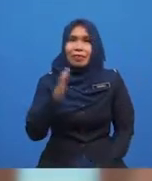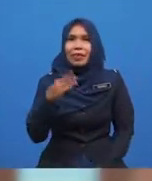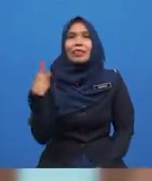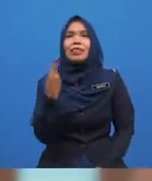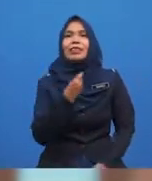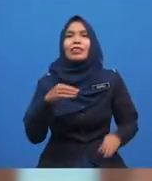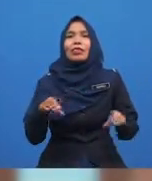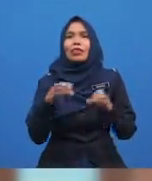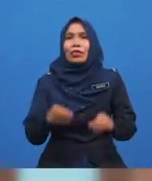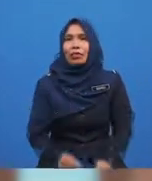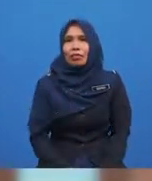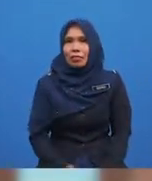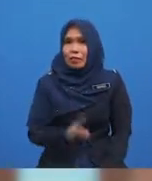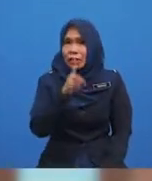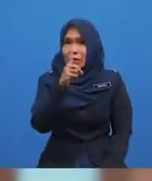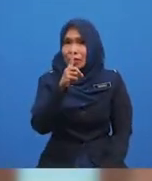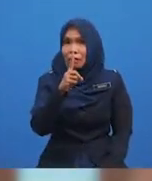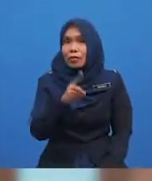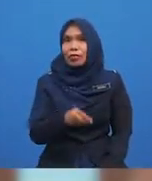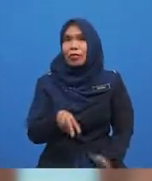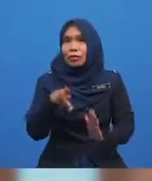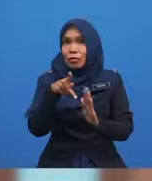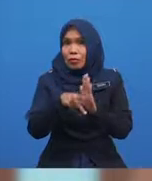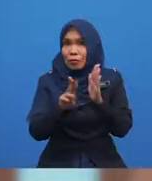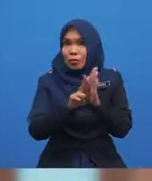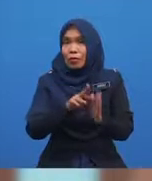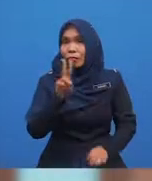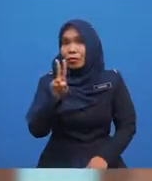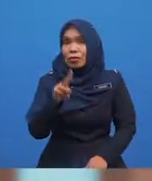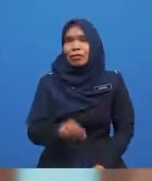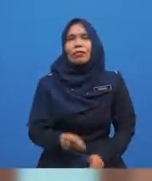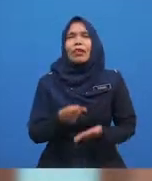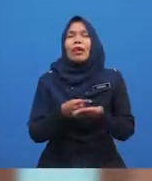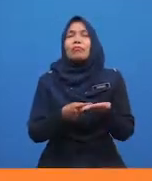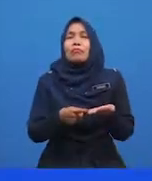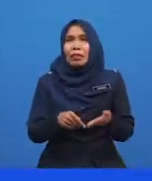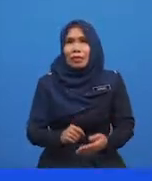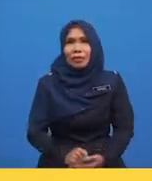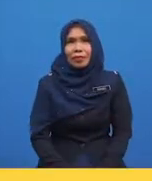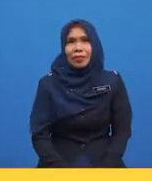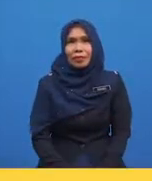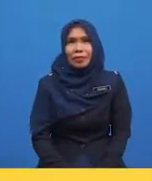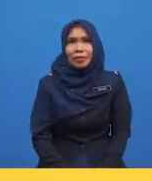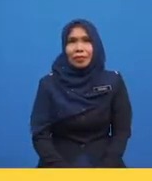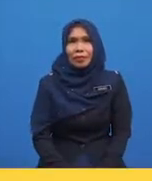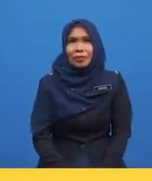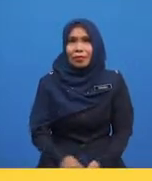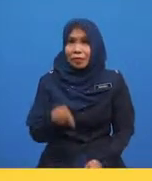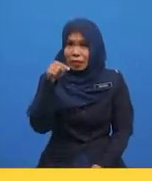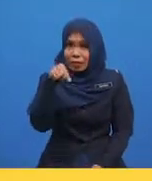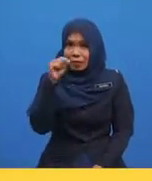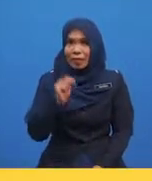buat 1/2 pula. Apa itu 1/2? Di